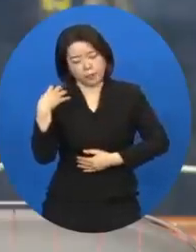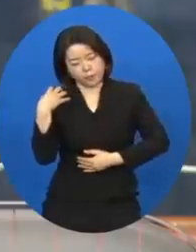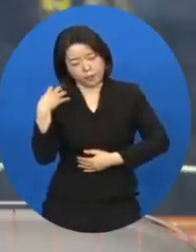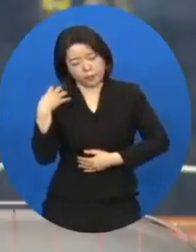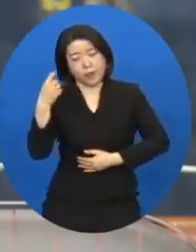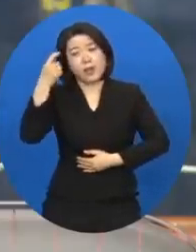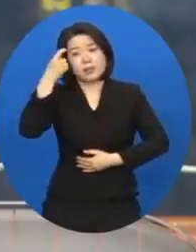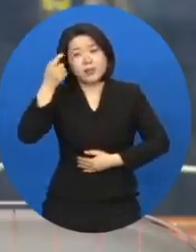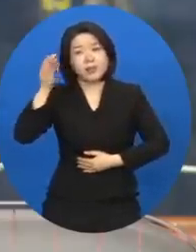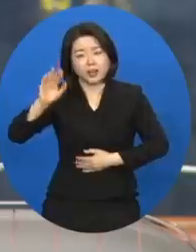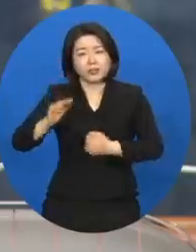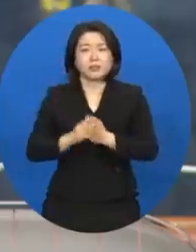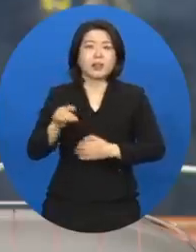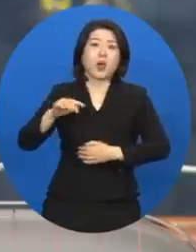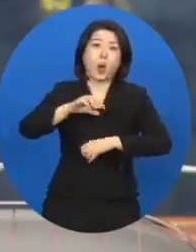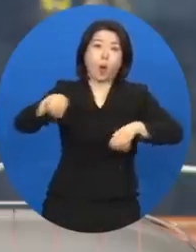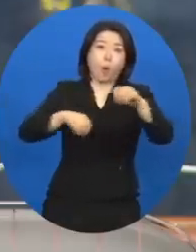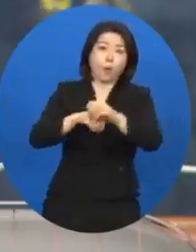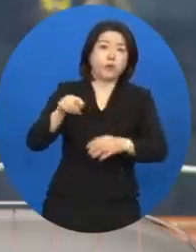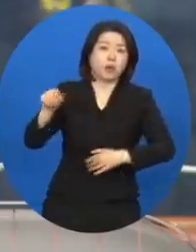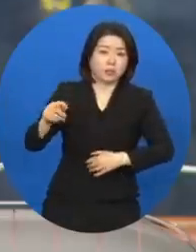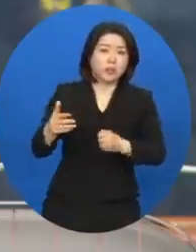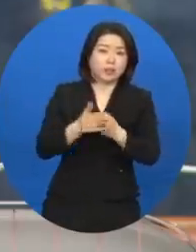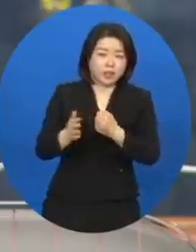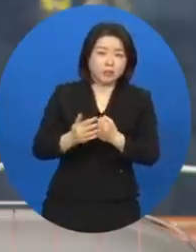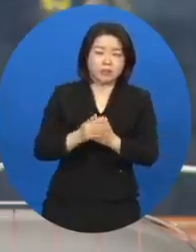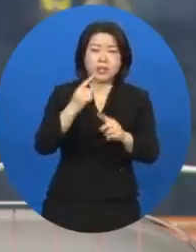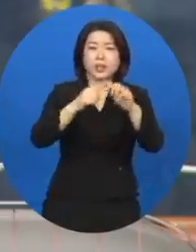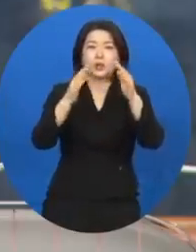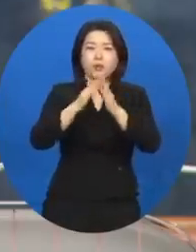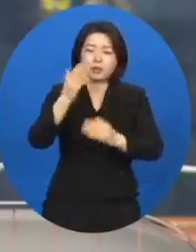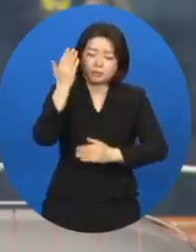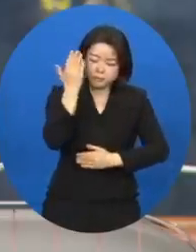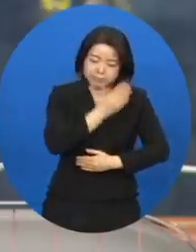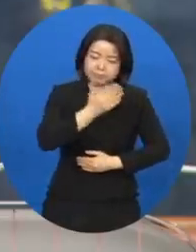그것 때문에 교회는 정결하고 또 정결해졌어요.